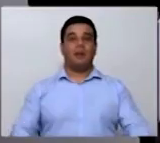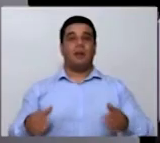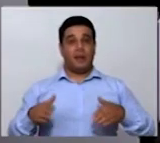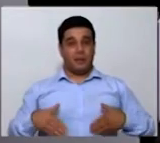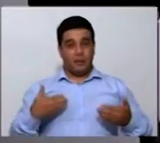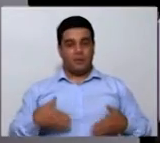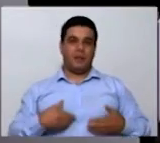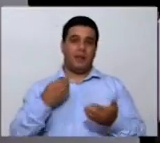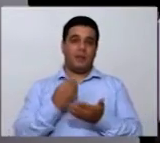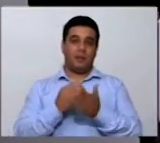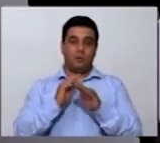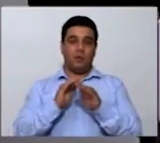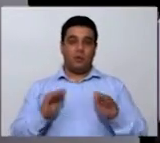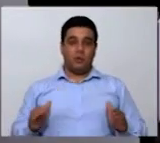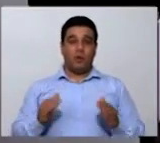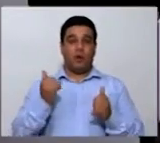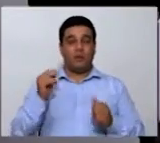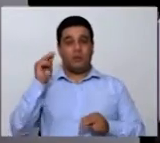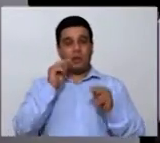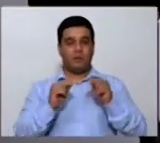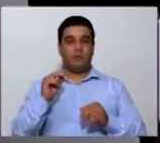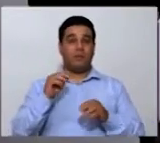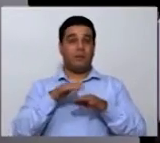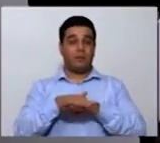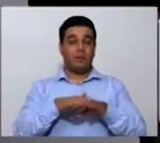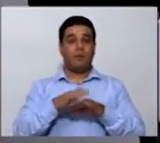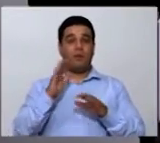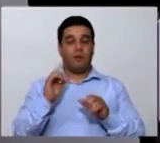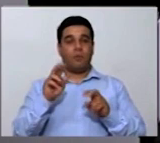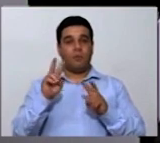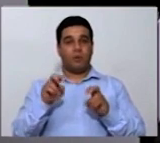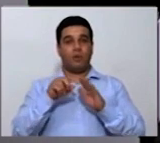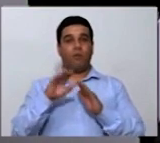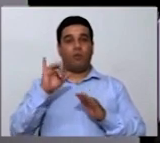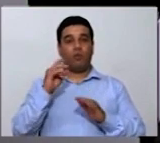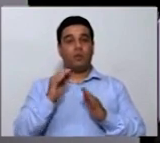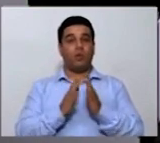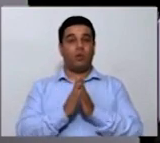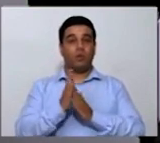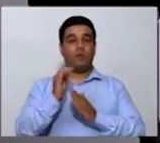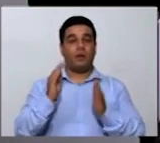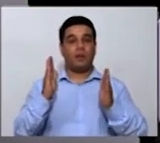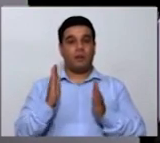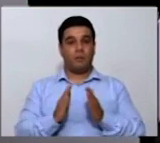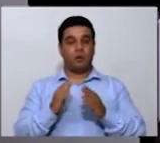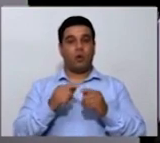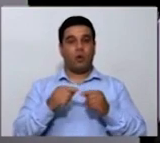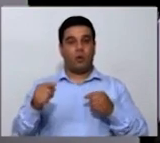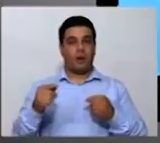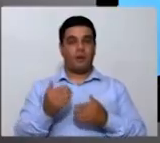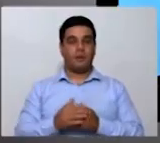Assalomu alaykum, aziz o'quvchilar. Darsimiz algebra va mavzu funksiyaning o'sish va kamayish oralig'i.